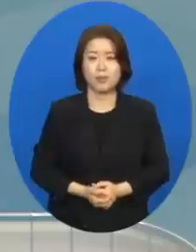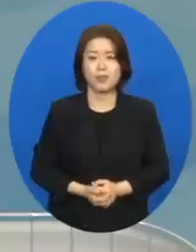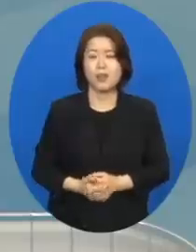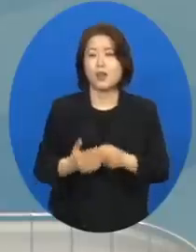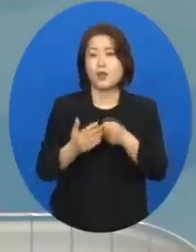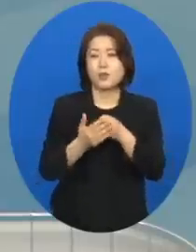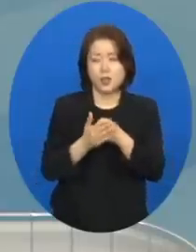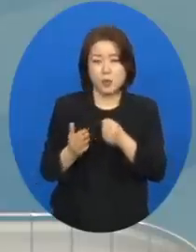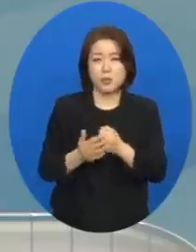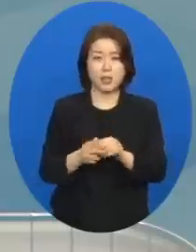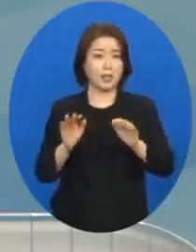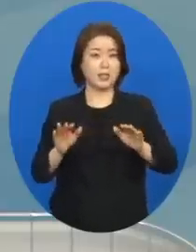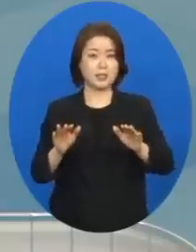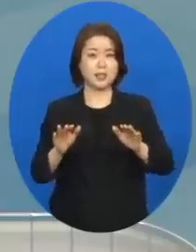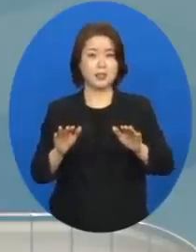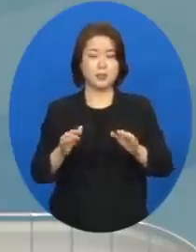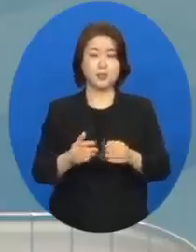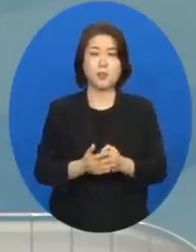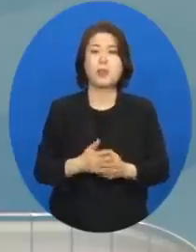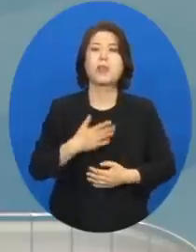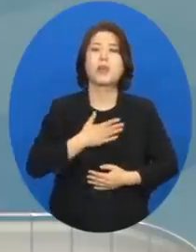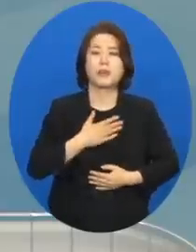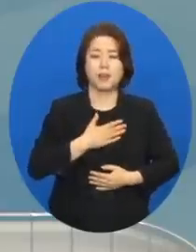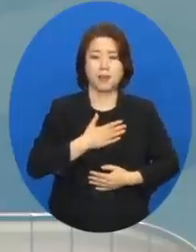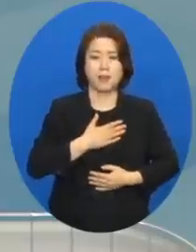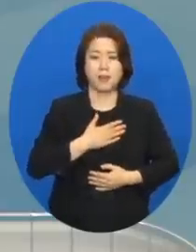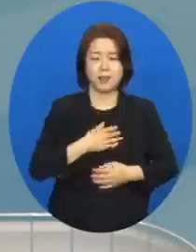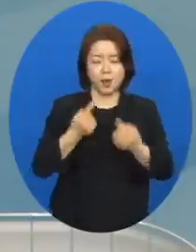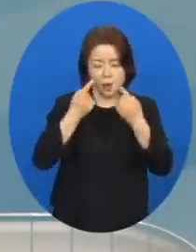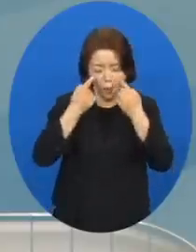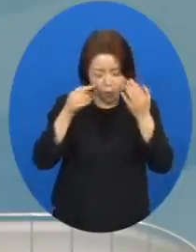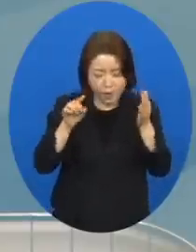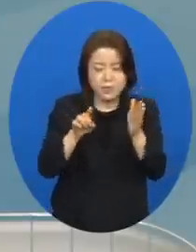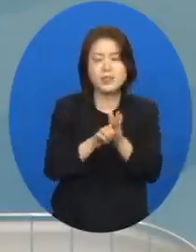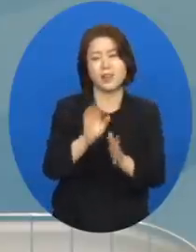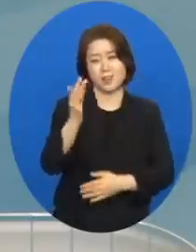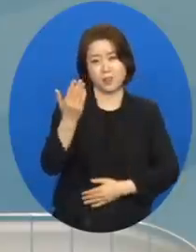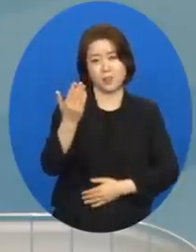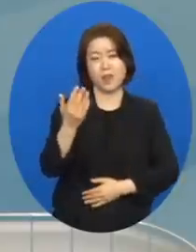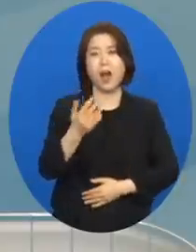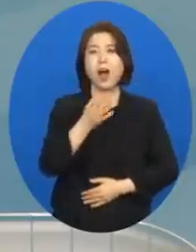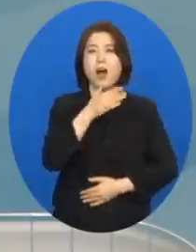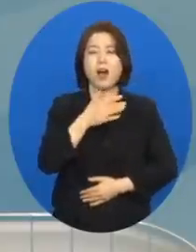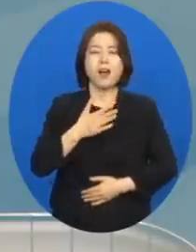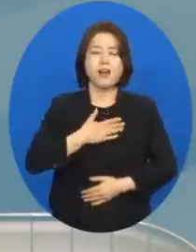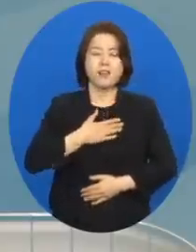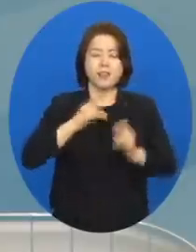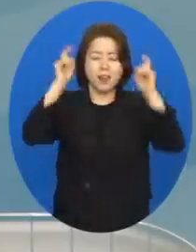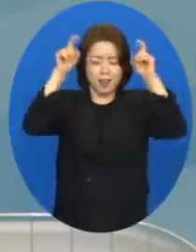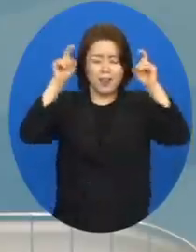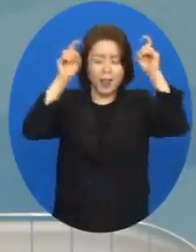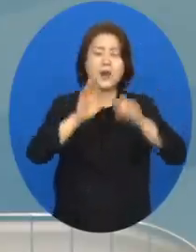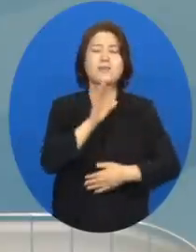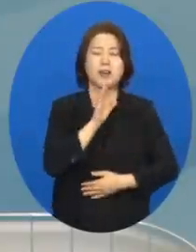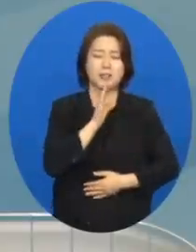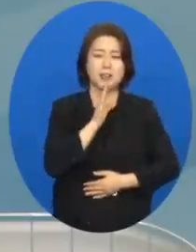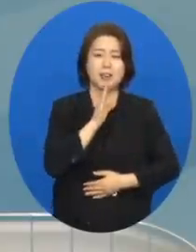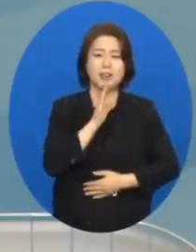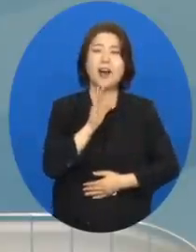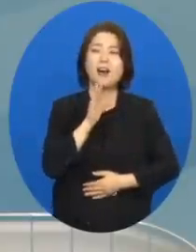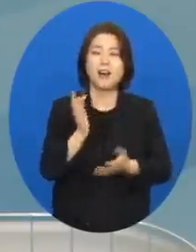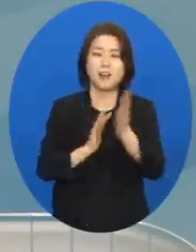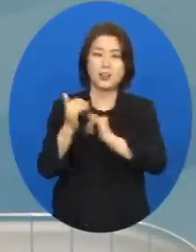그래서 이제는 제가 확신하게 돼요. 내가 양이구나. 예수님의